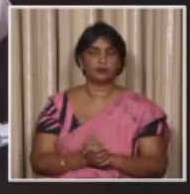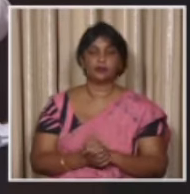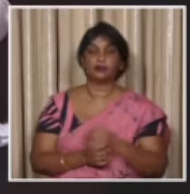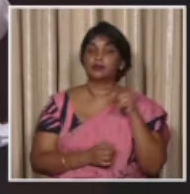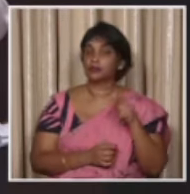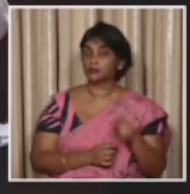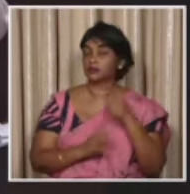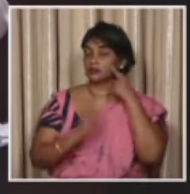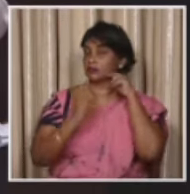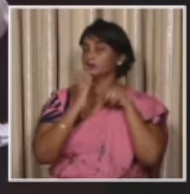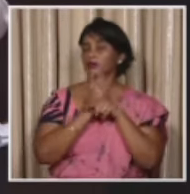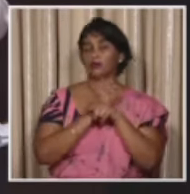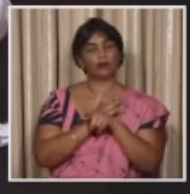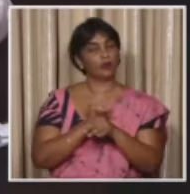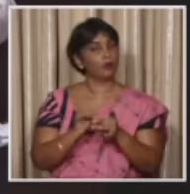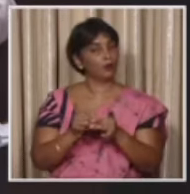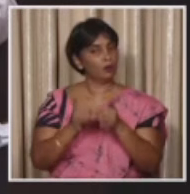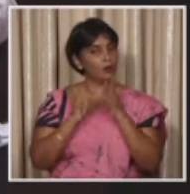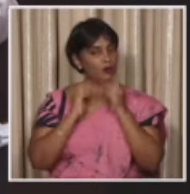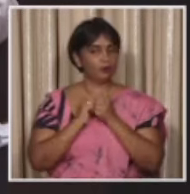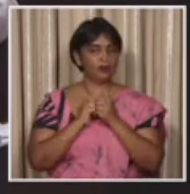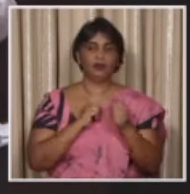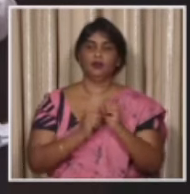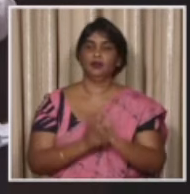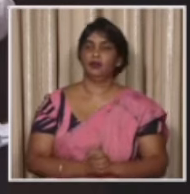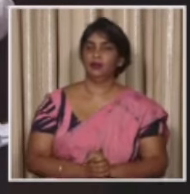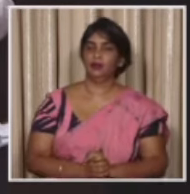මේක විනිවිද භාවයෙන් යුක්තව